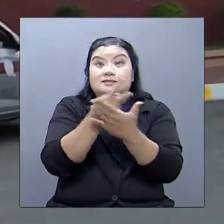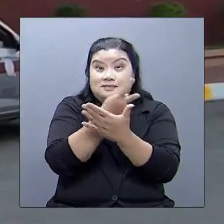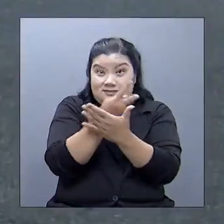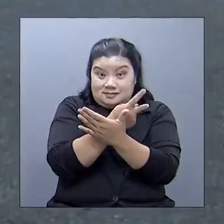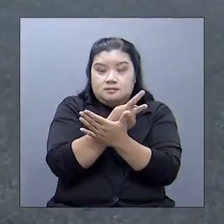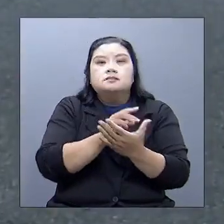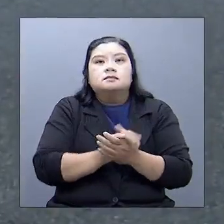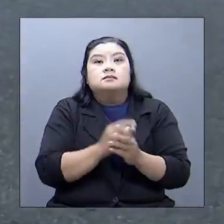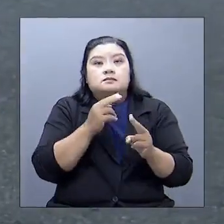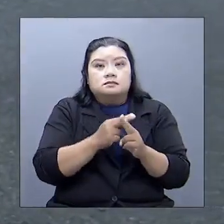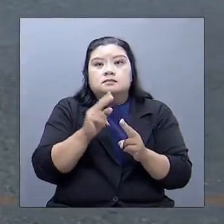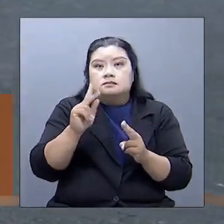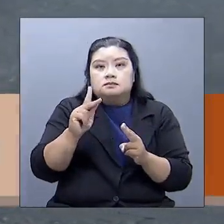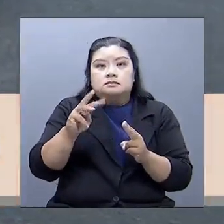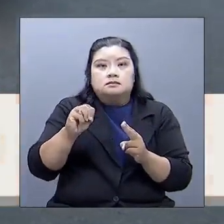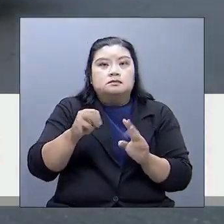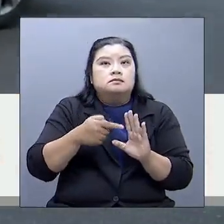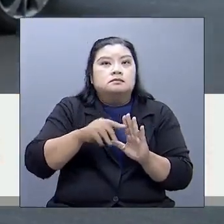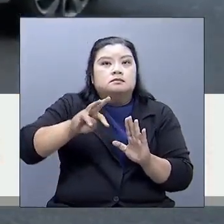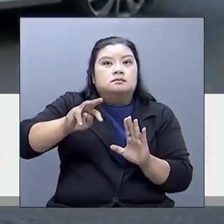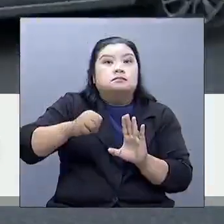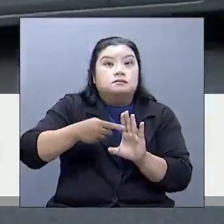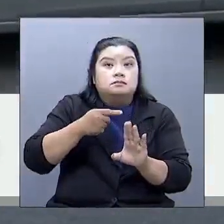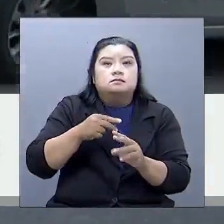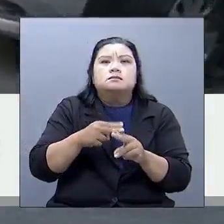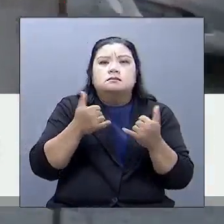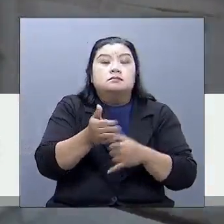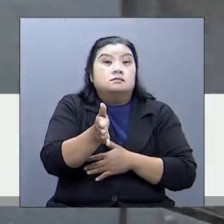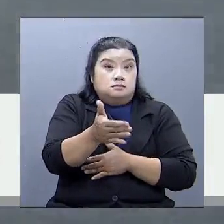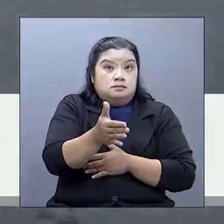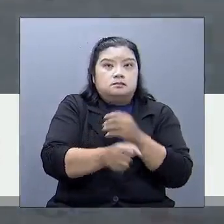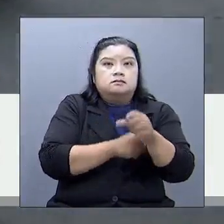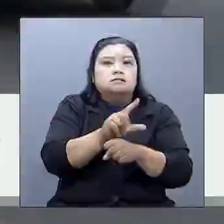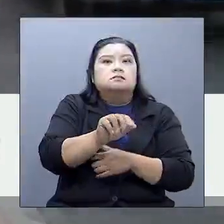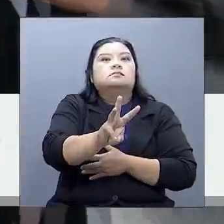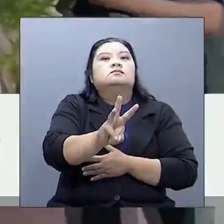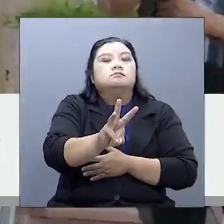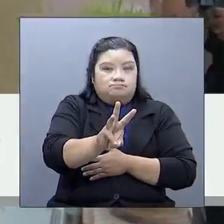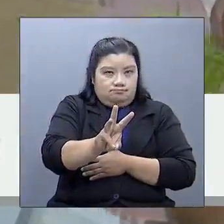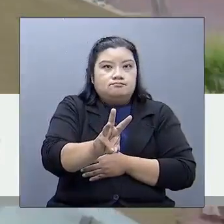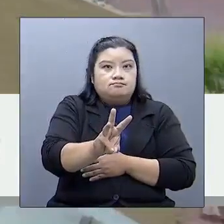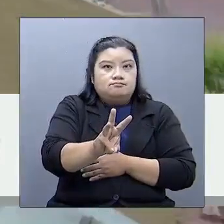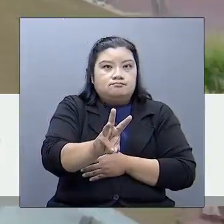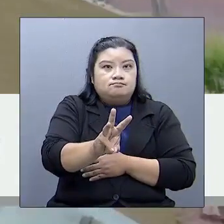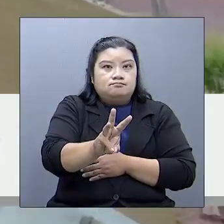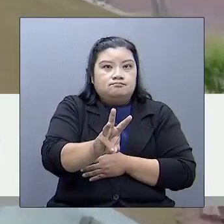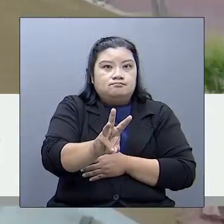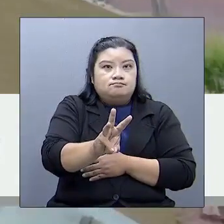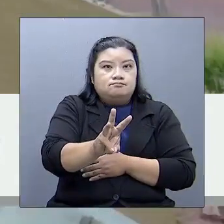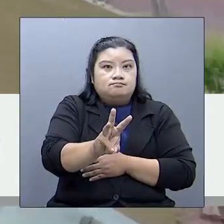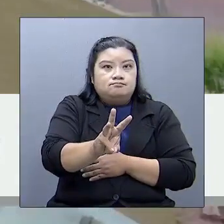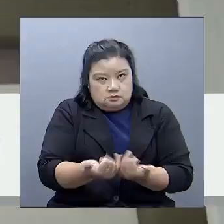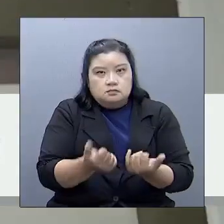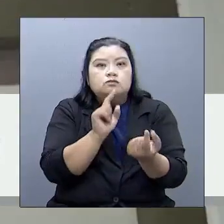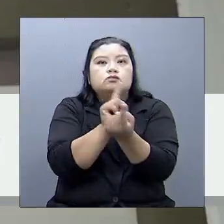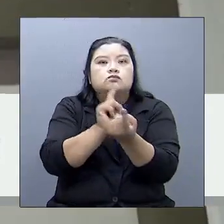างการติมาแพสะอาดหรือว่าปลาอายุ36ปีเป็นคนที่รอดชีวิตนะคะไปเข้าพบกับพนักงานสอบ